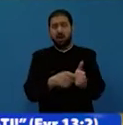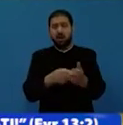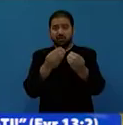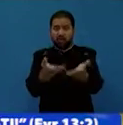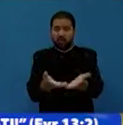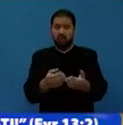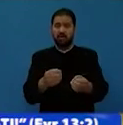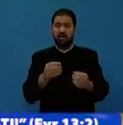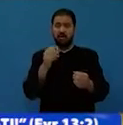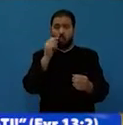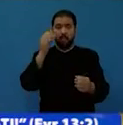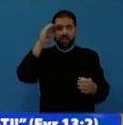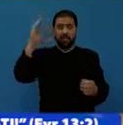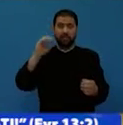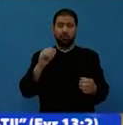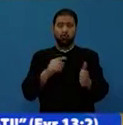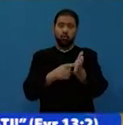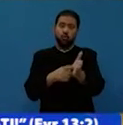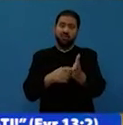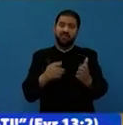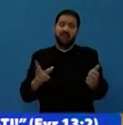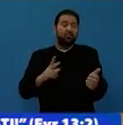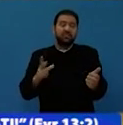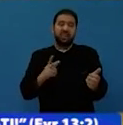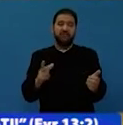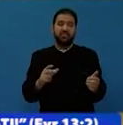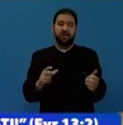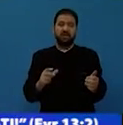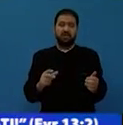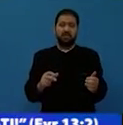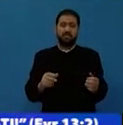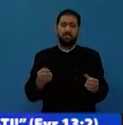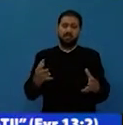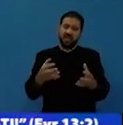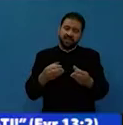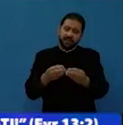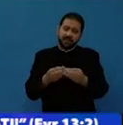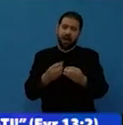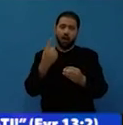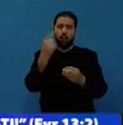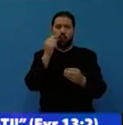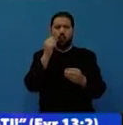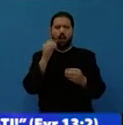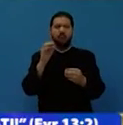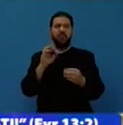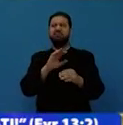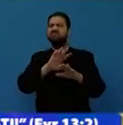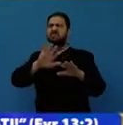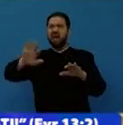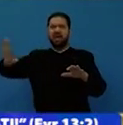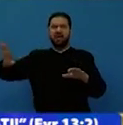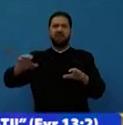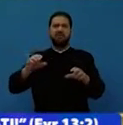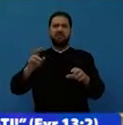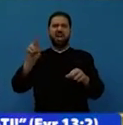noștri cu privire la ce înseamnă integrarea unor oameni străini de cultura și religia